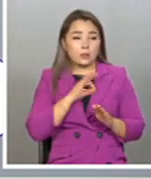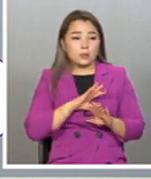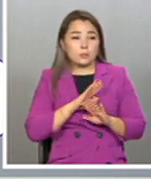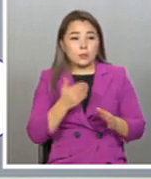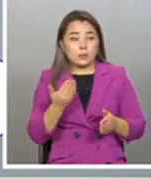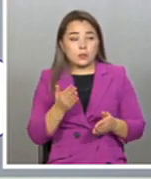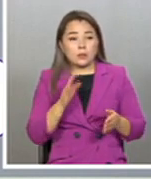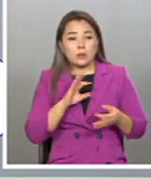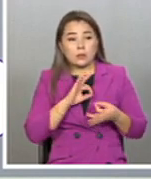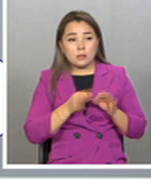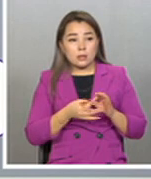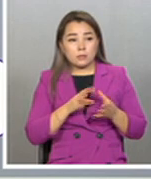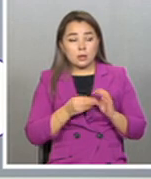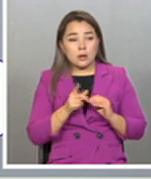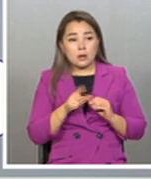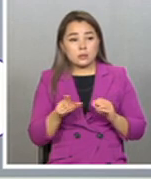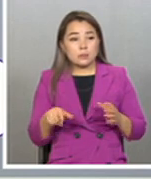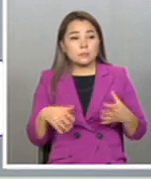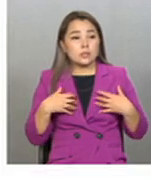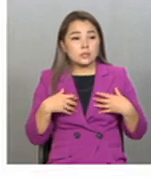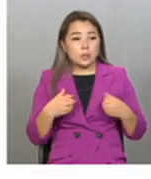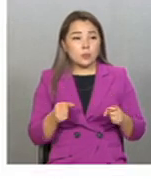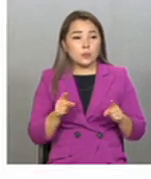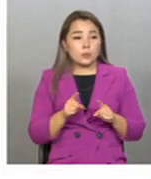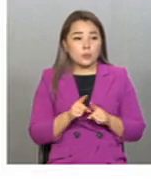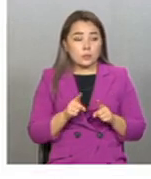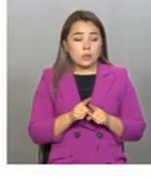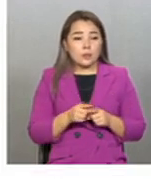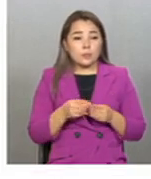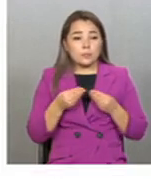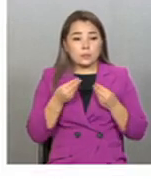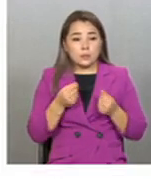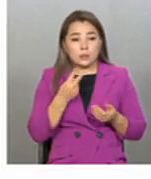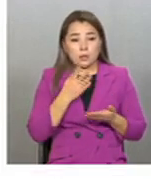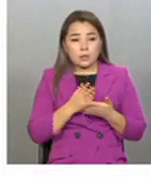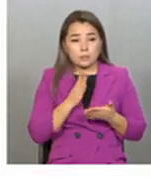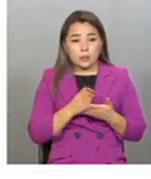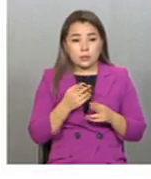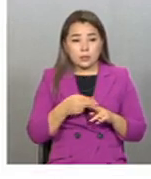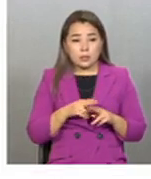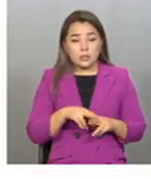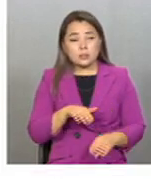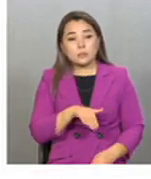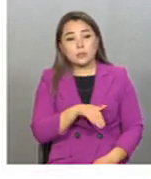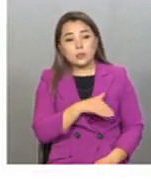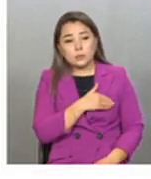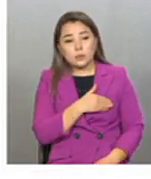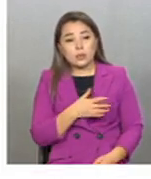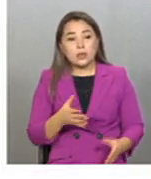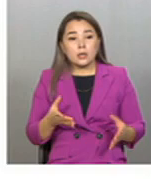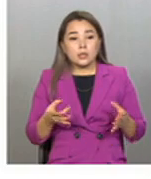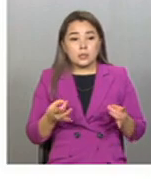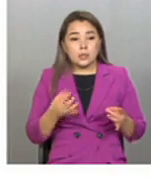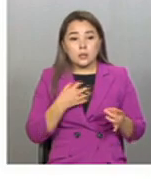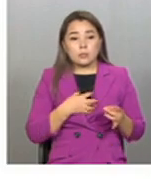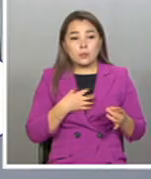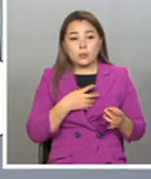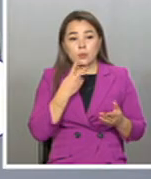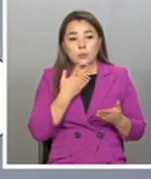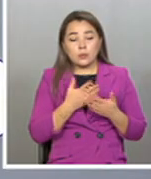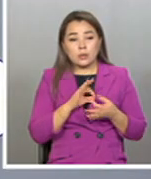ол адам денсаулығына бірден-бір әсер етуші фактор болып табылады. Ол температура, ылғалдылық негізгі көрсеткіштер болып